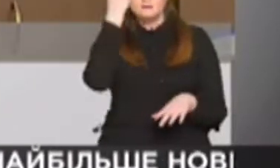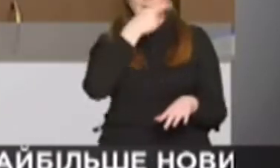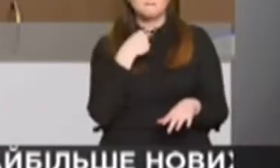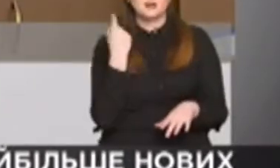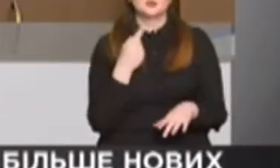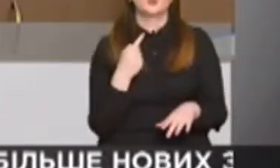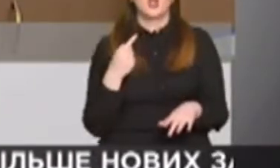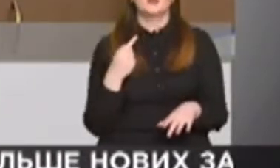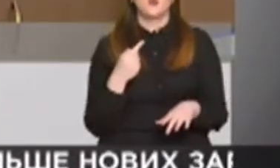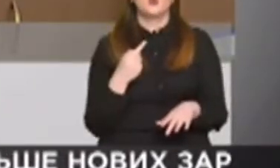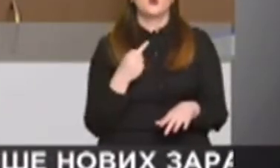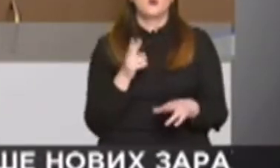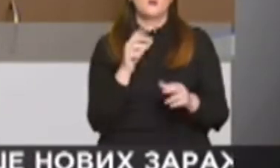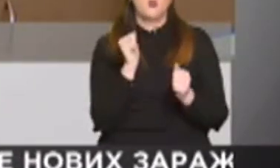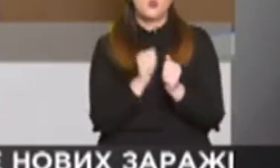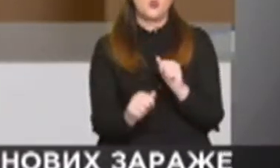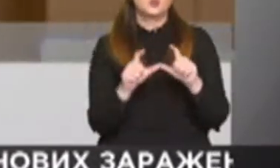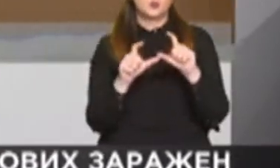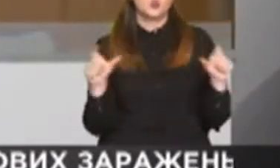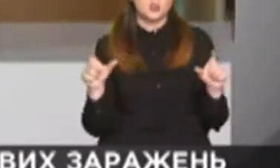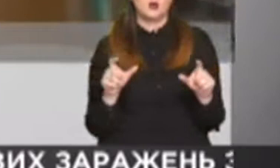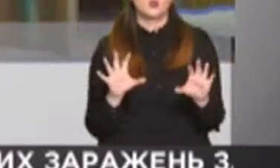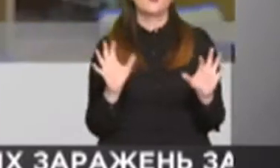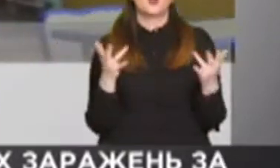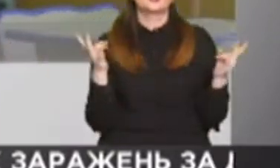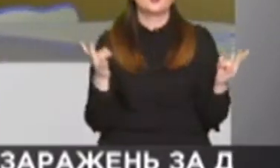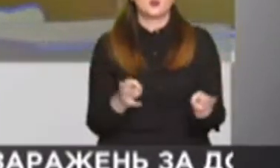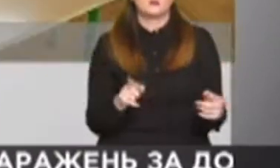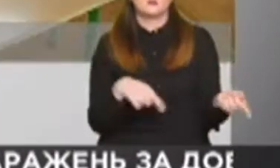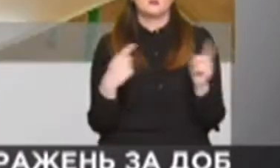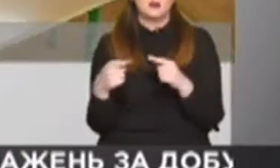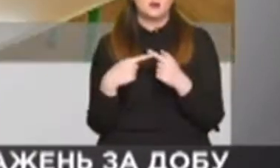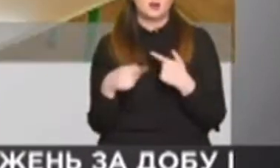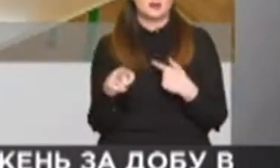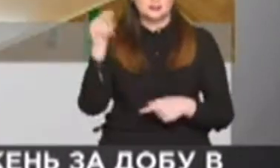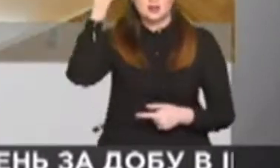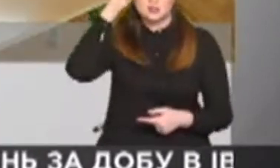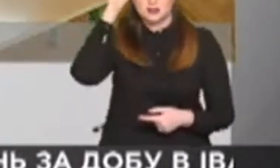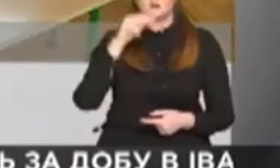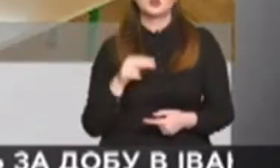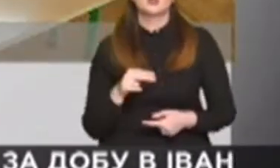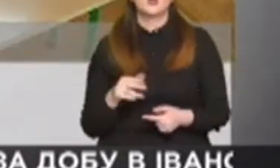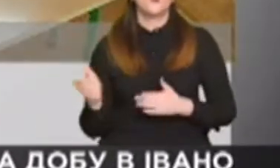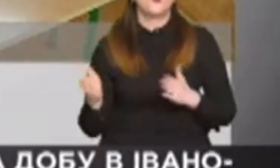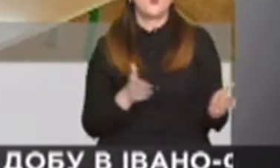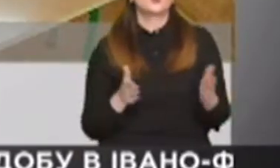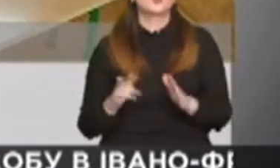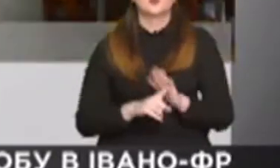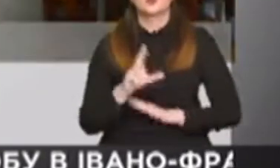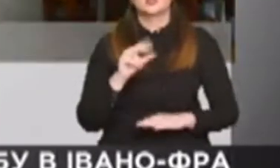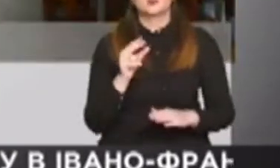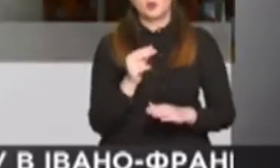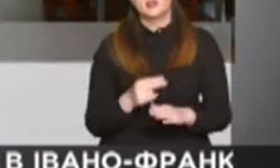персонально по кожному закладу в разі необхідності переходу на дистанційне навчання. Тому всі готуємося з